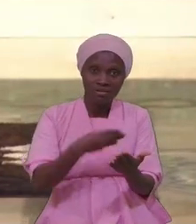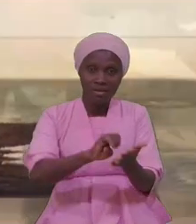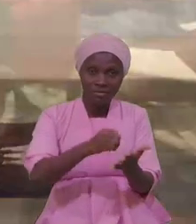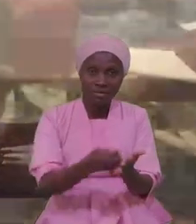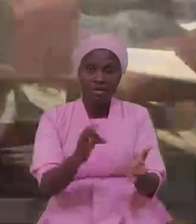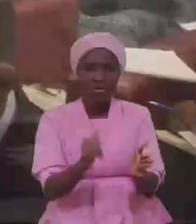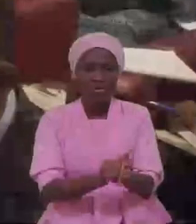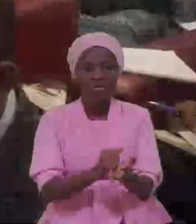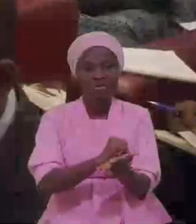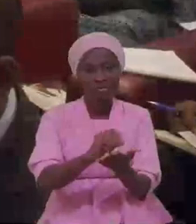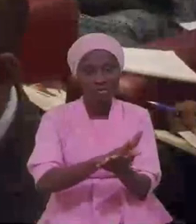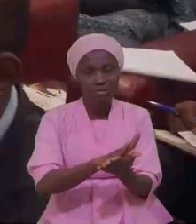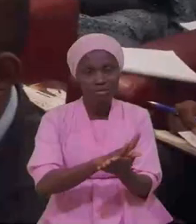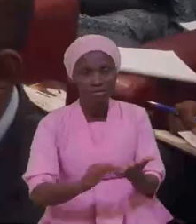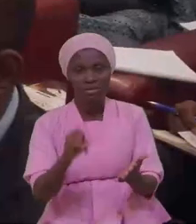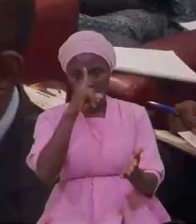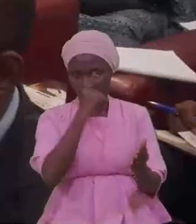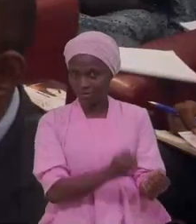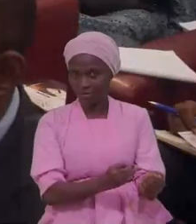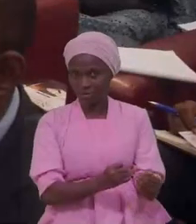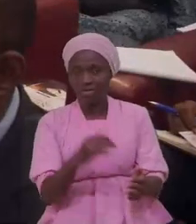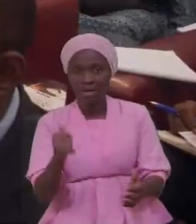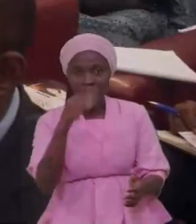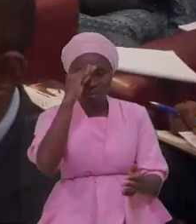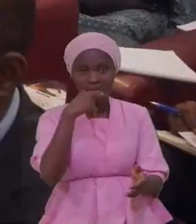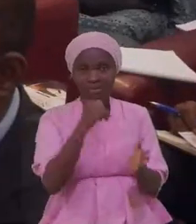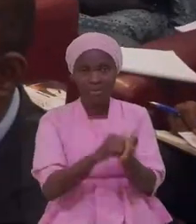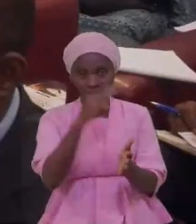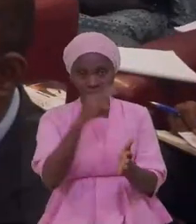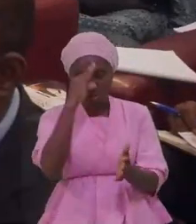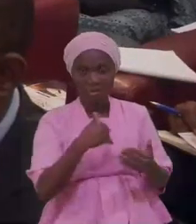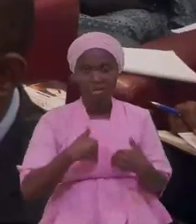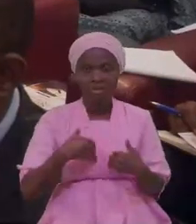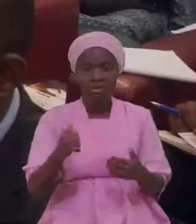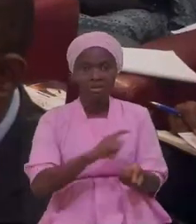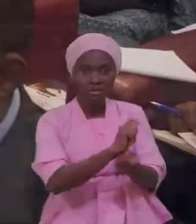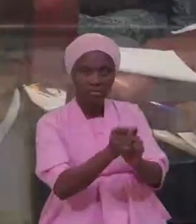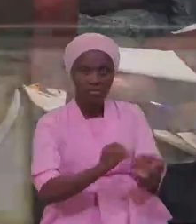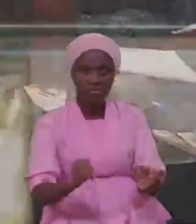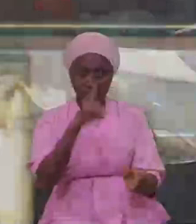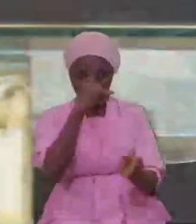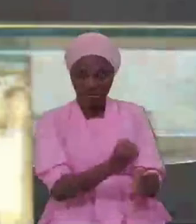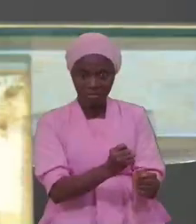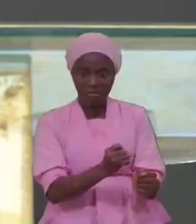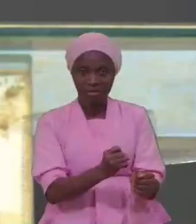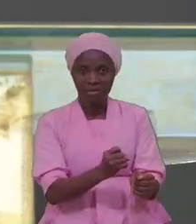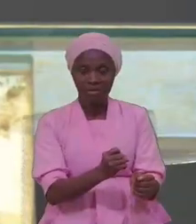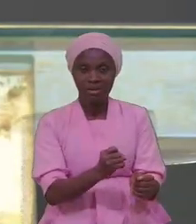cette foi qui sanctifie, quelqu'un dit qu'il a la foi qui transforme, la foi qui vient dans la vie de